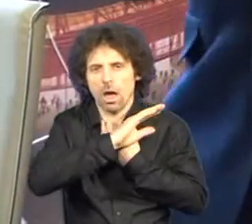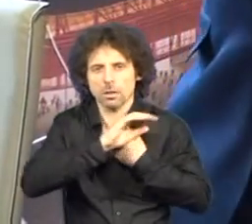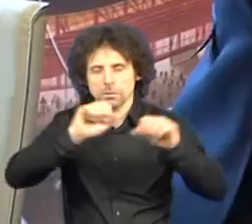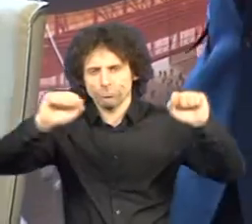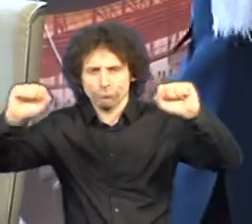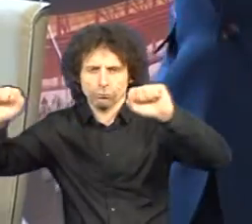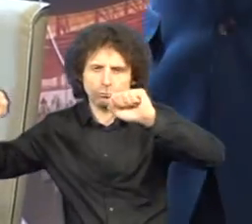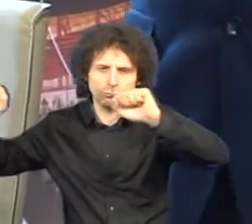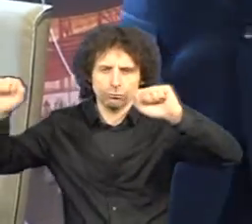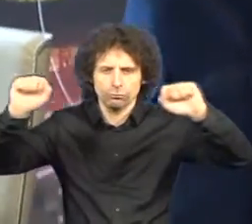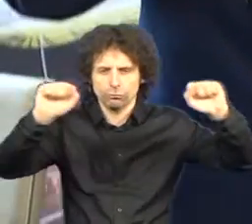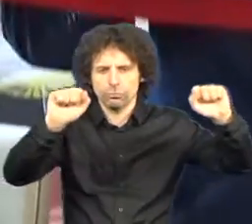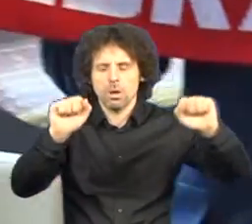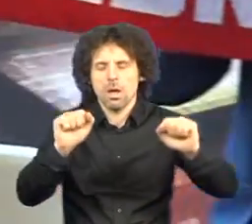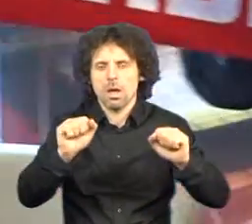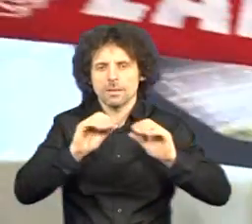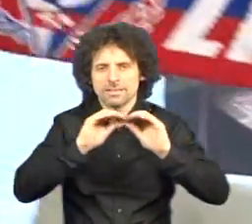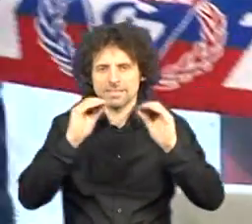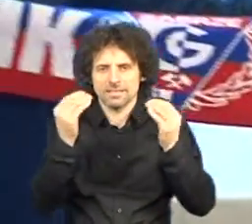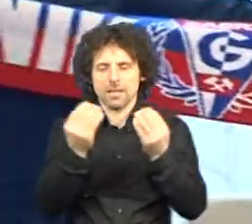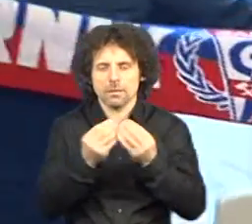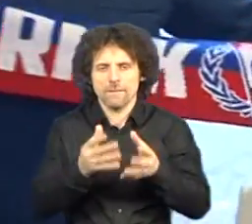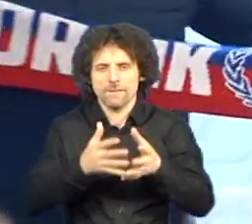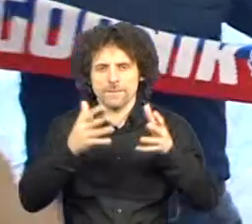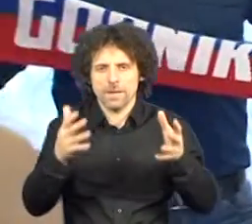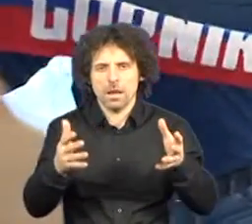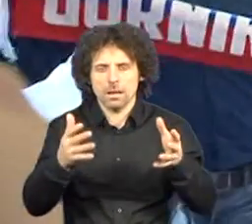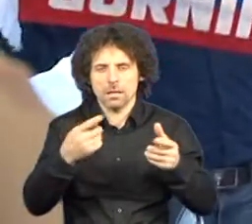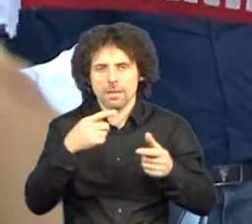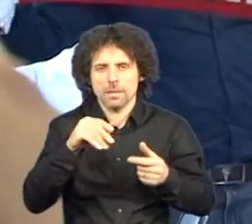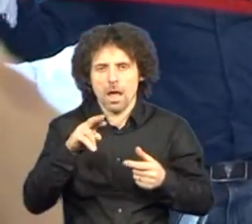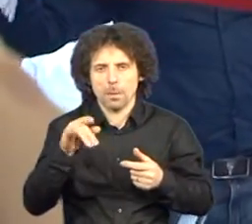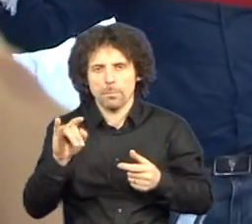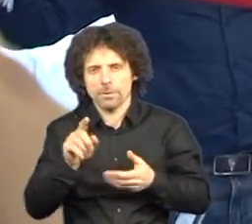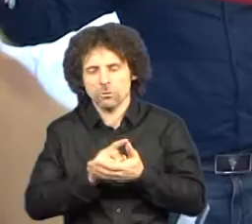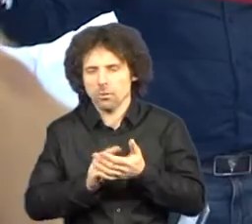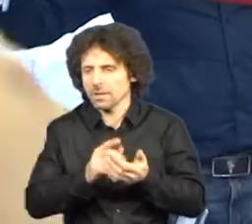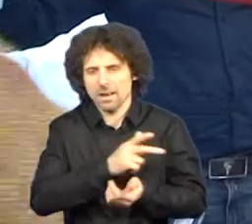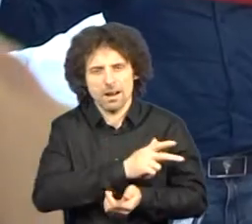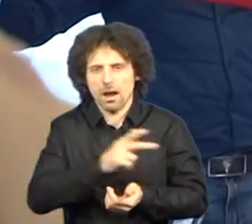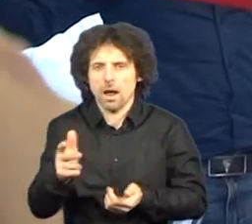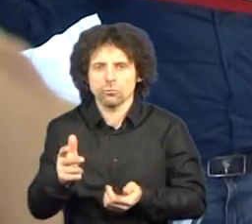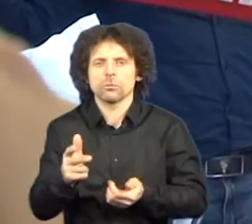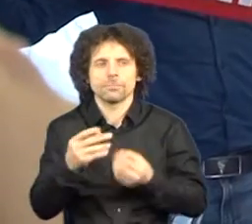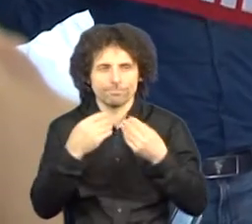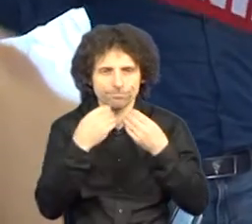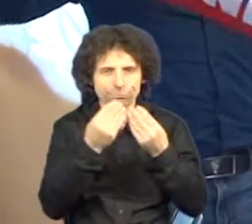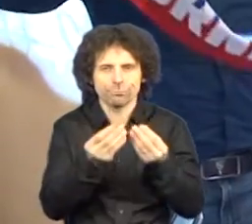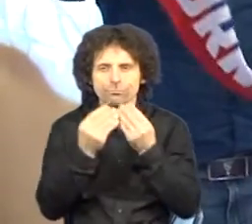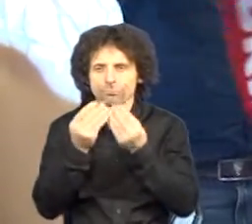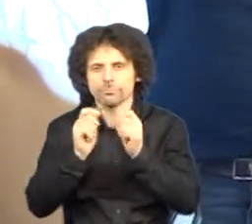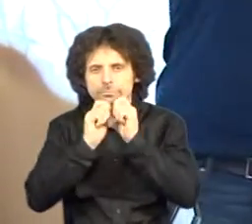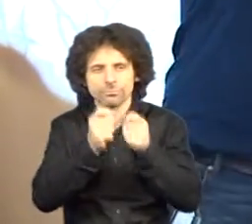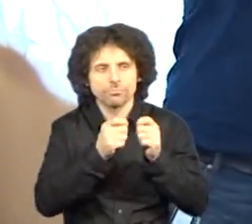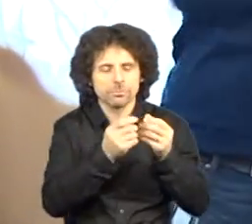Każdy kibic obecny na stadionie na Wielkim Derbach Śląska otrzyma taki oto szal dwustronny.